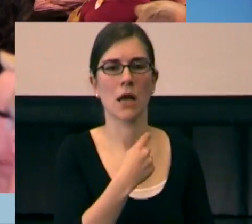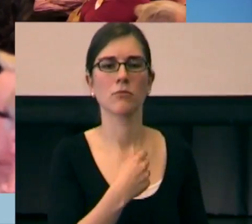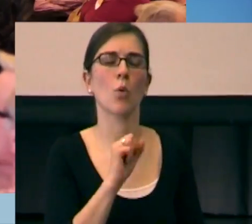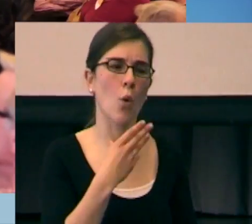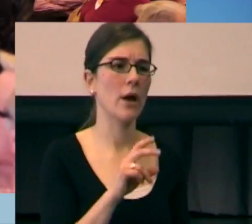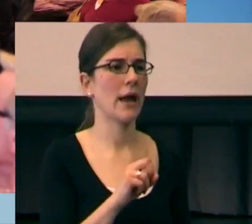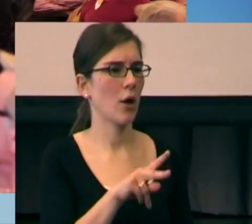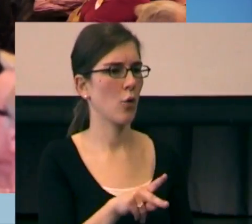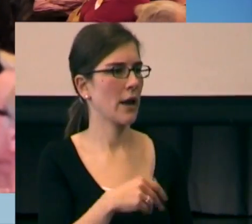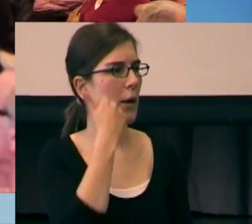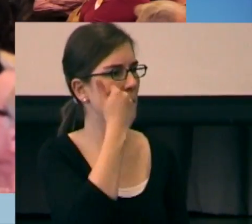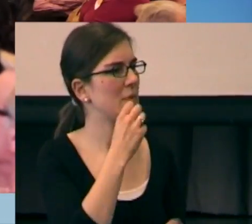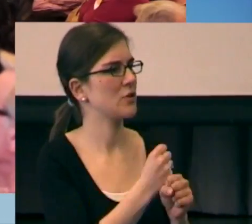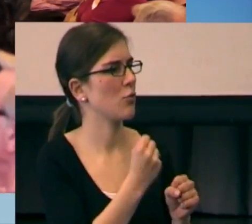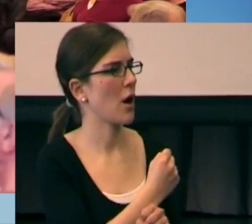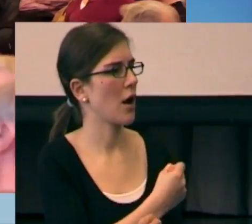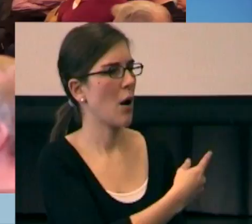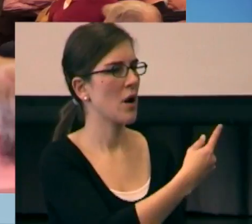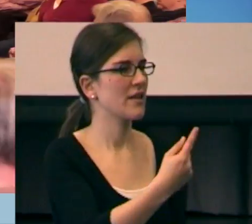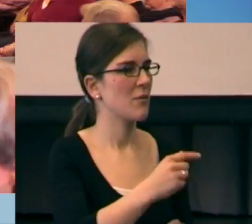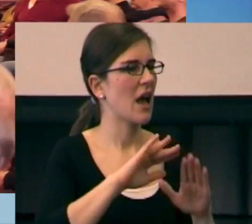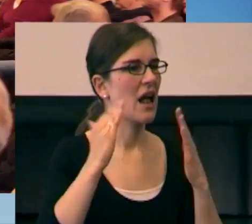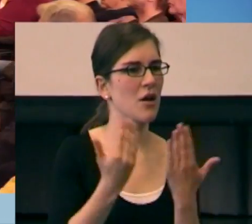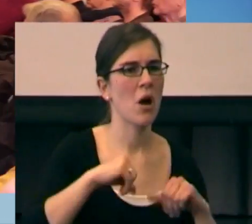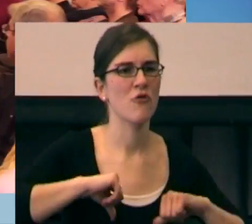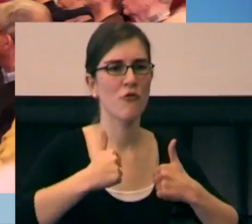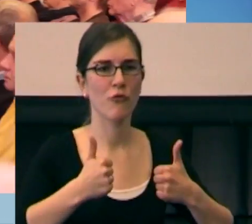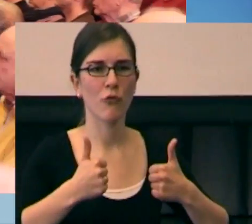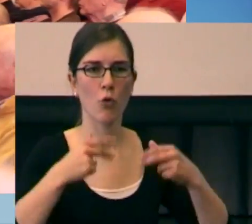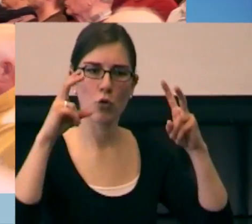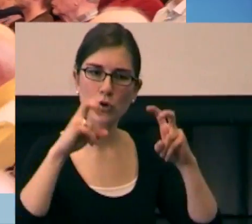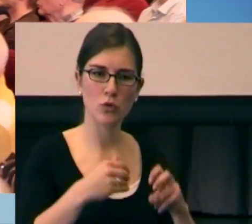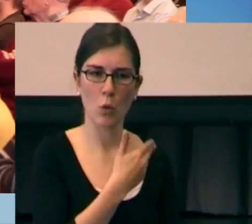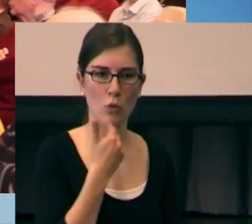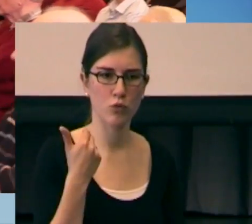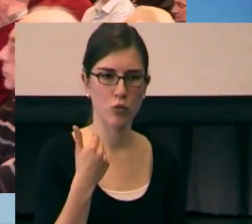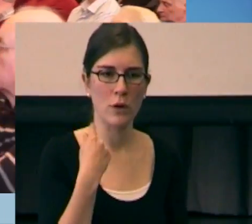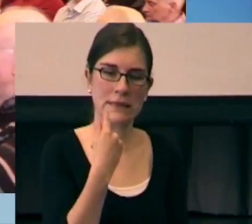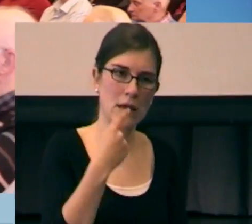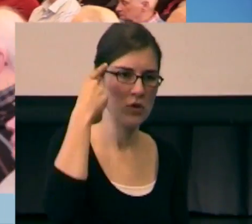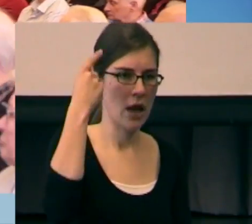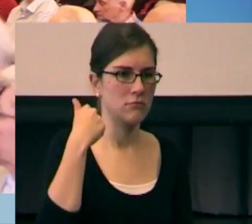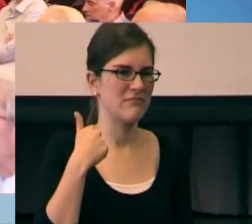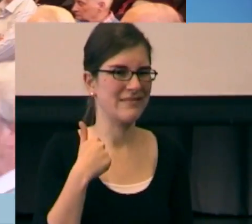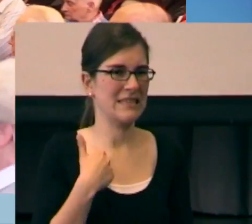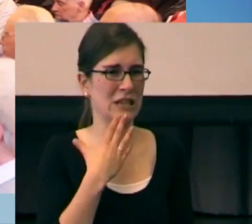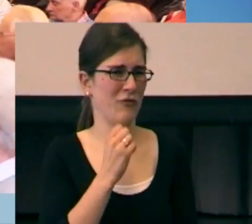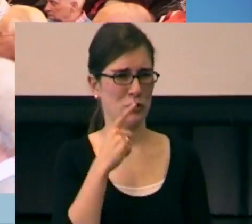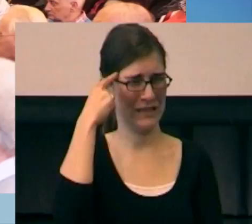machen sie das. Männer, die keine Früherkennung haben, die auch keine, vielleicht keine Konsequenzen aus einer solchen Diagnostik ziehen möchten,